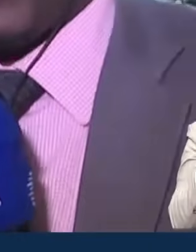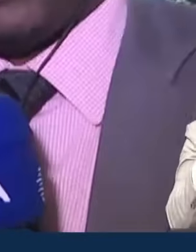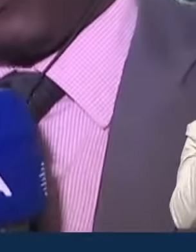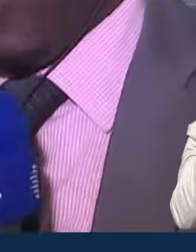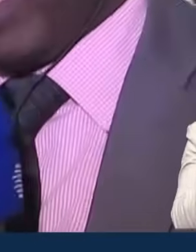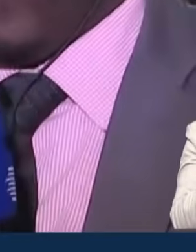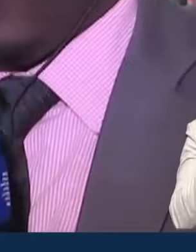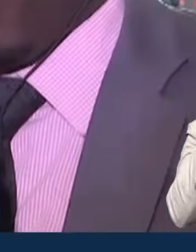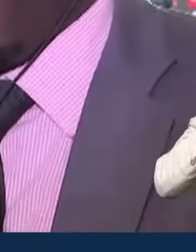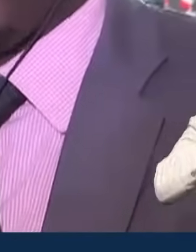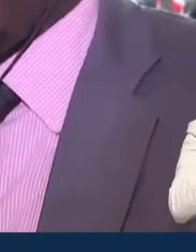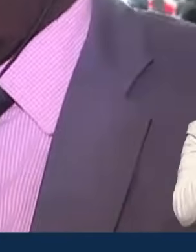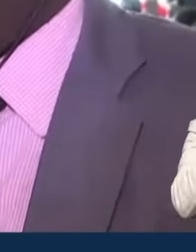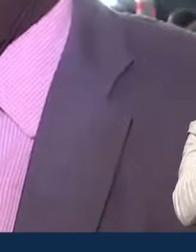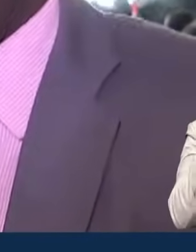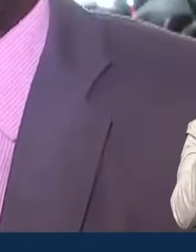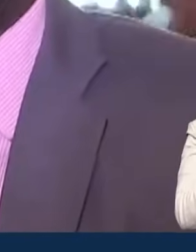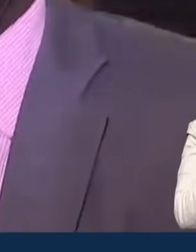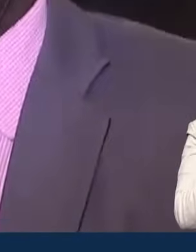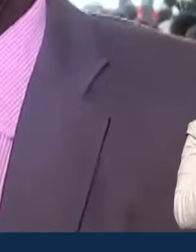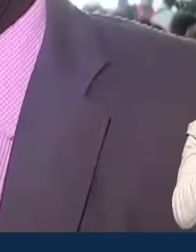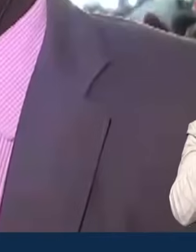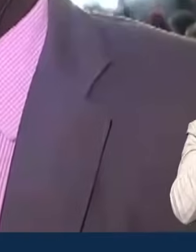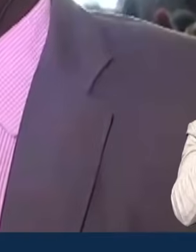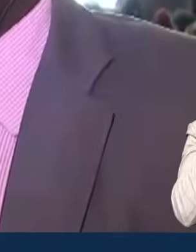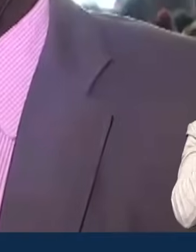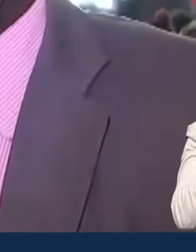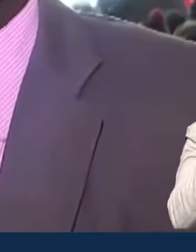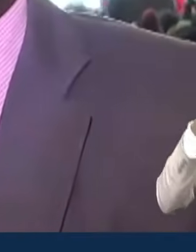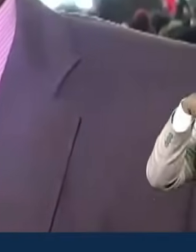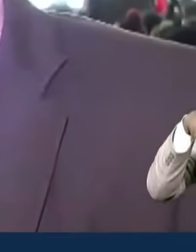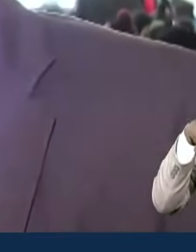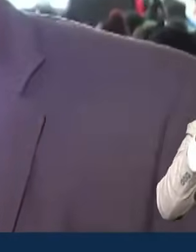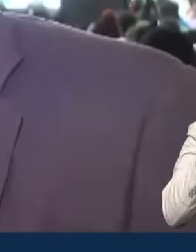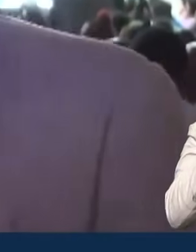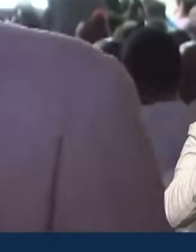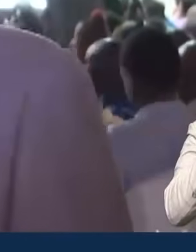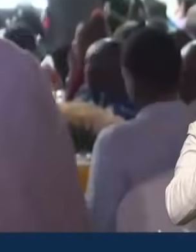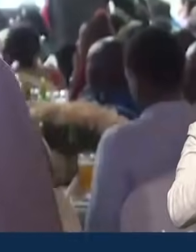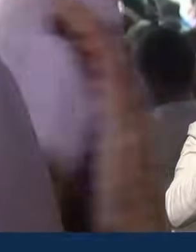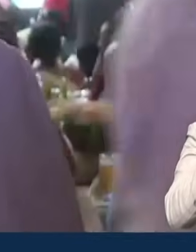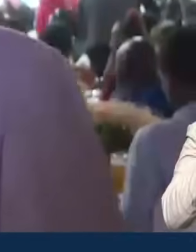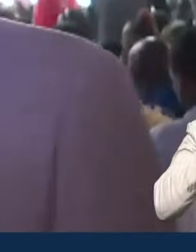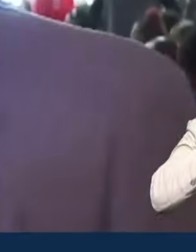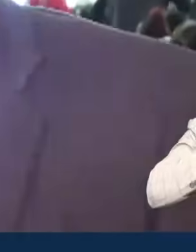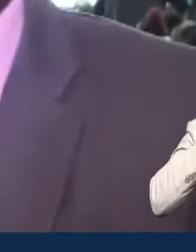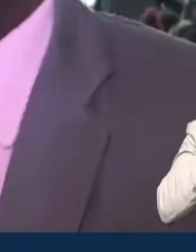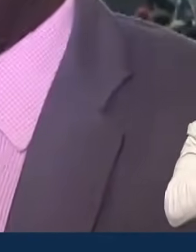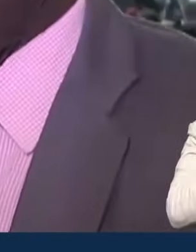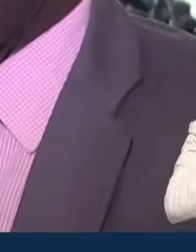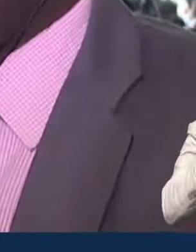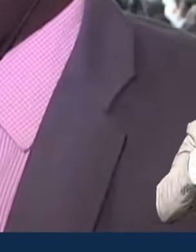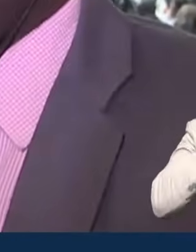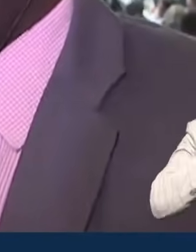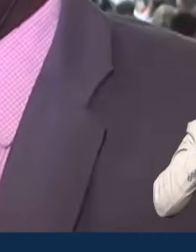mikino imaze iminsi 11 nk'uko warimo ubivuga, ni Depute Rutazana Francine n'umunyarwanda ariko ahagararirwa na Munteko